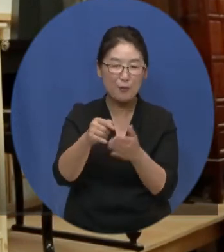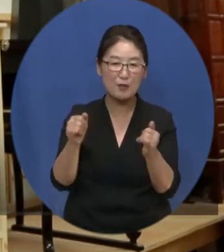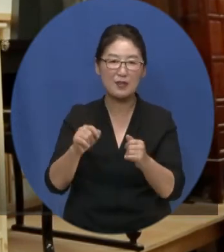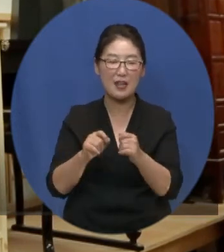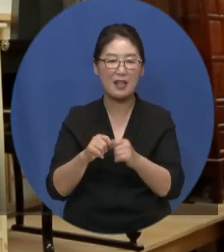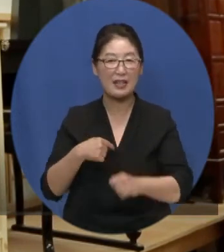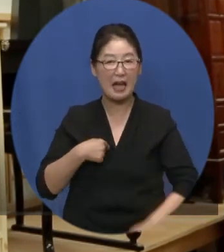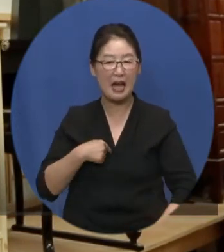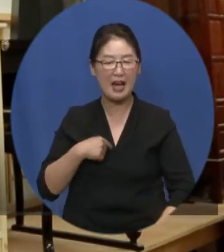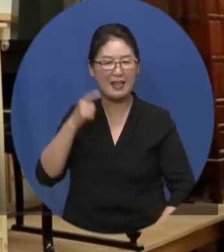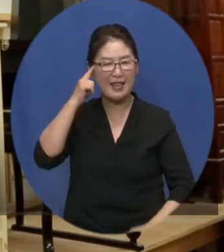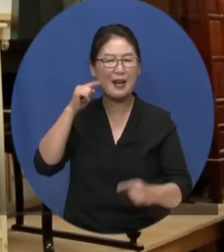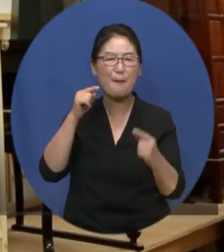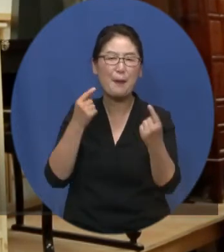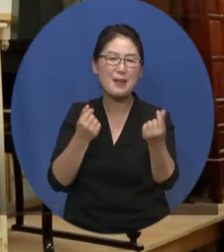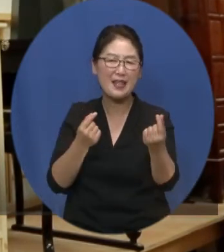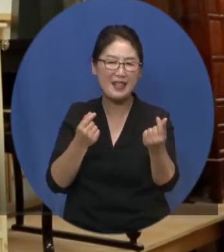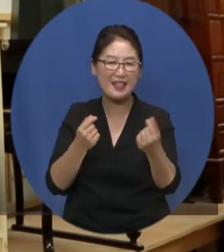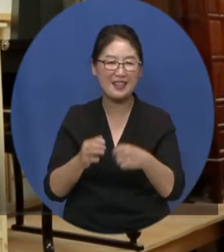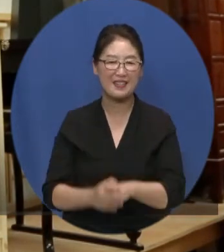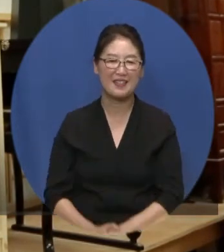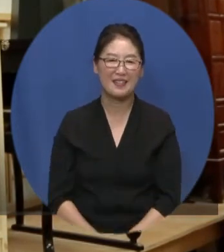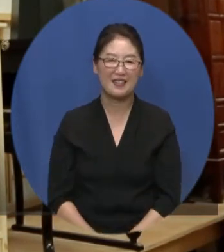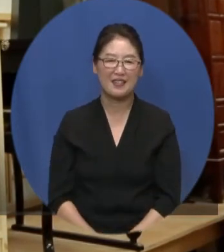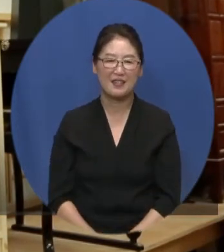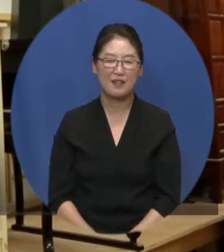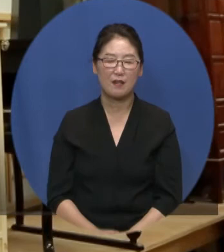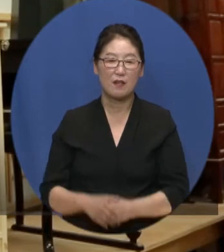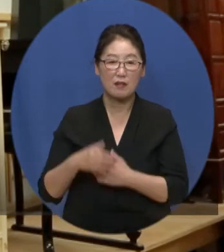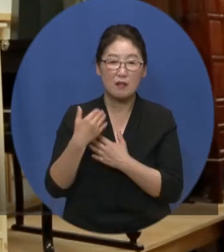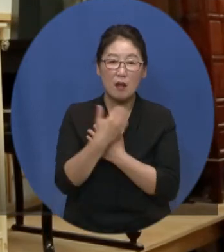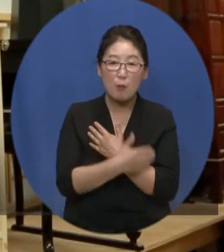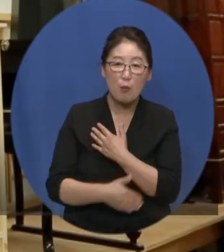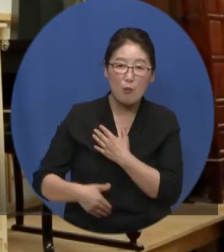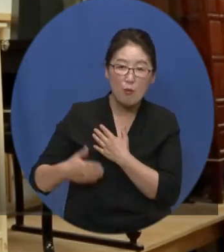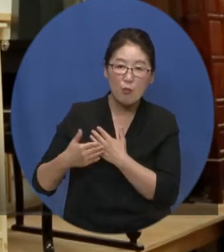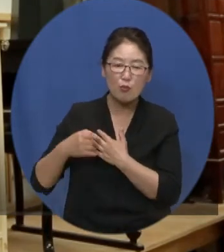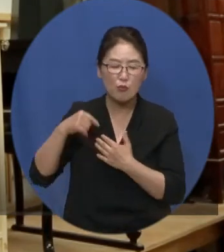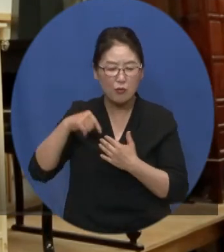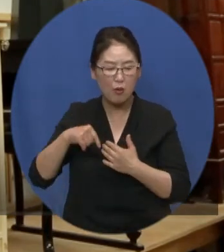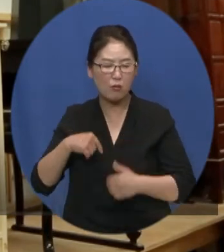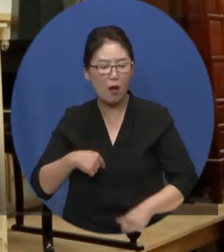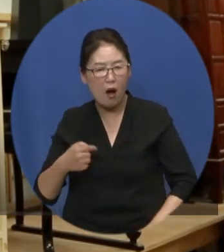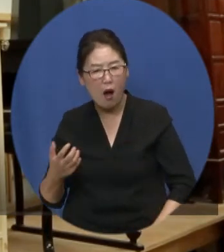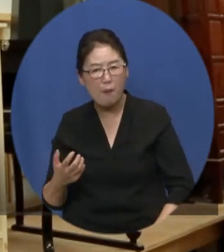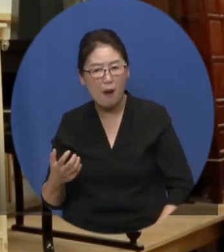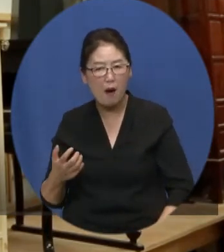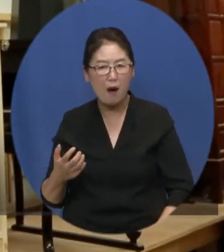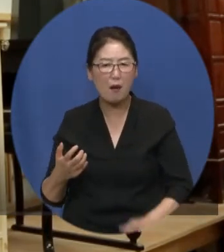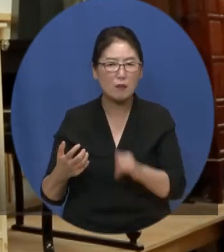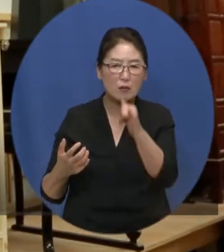꼬실 거에요 정말 내 몸이 어디가 아 벗어 나무를